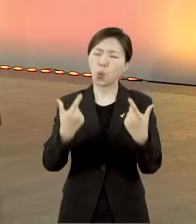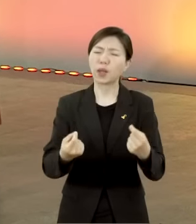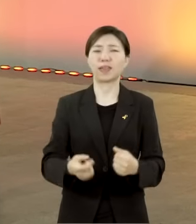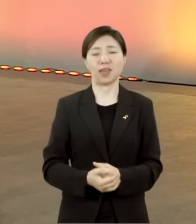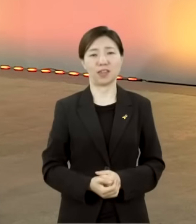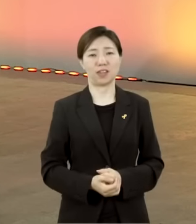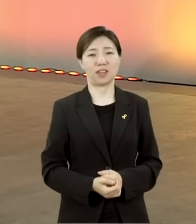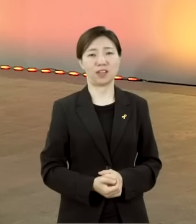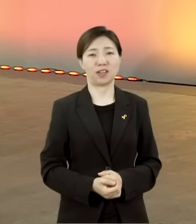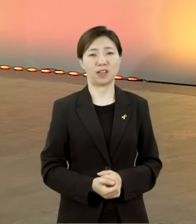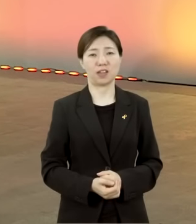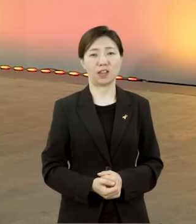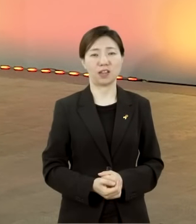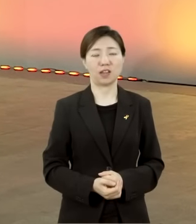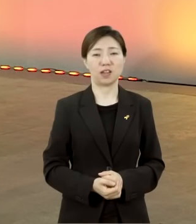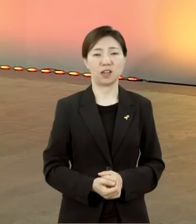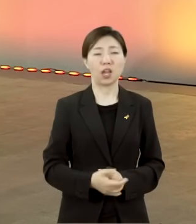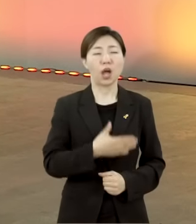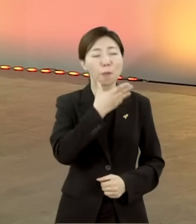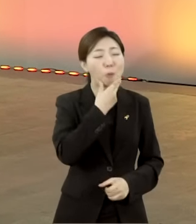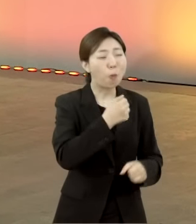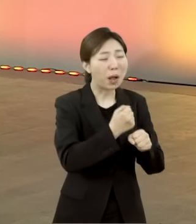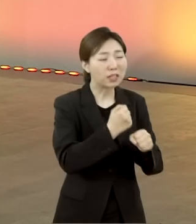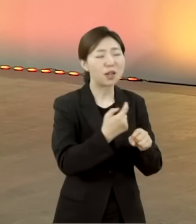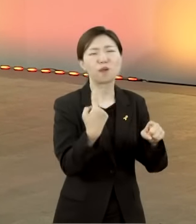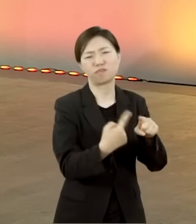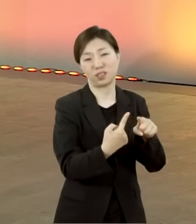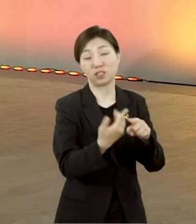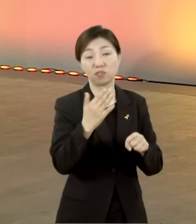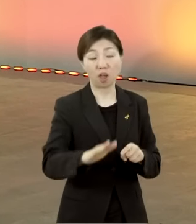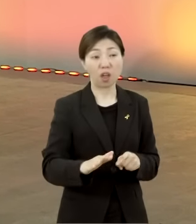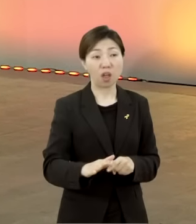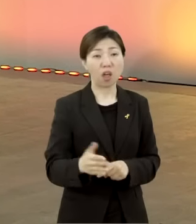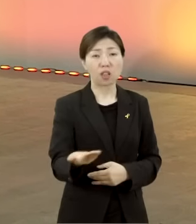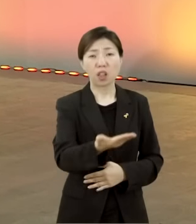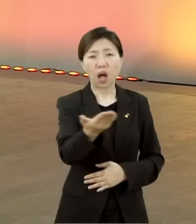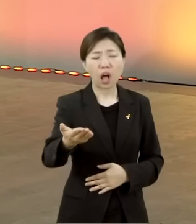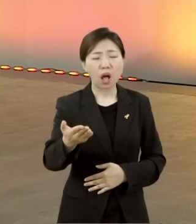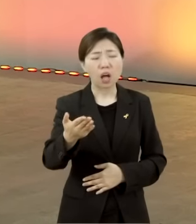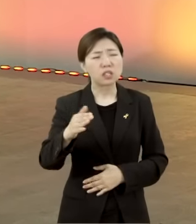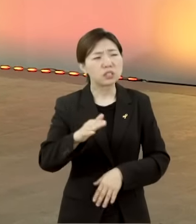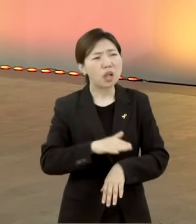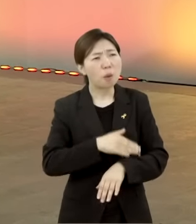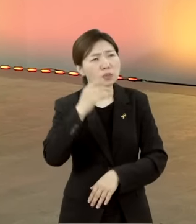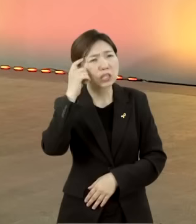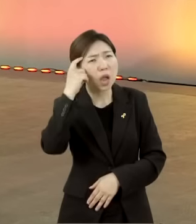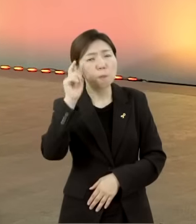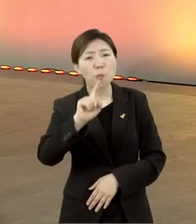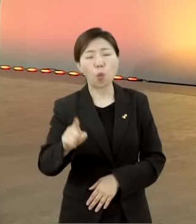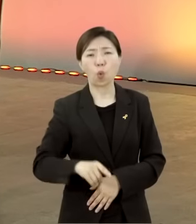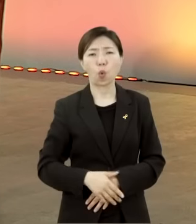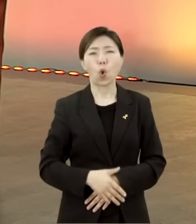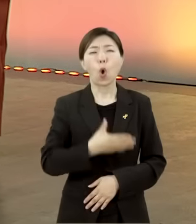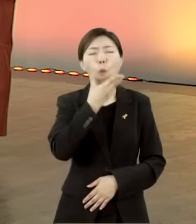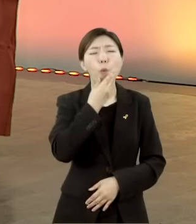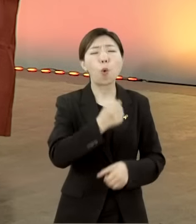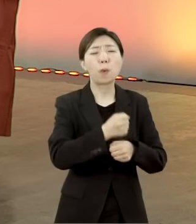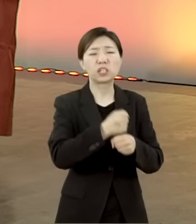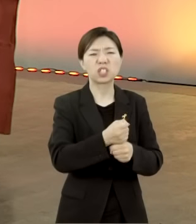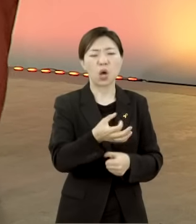봉사하는 거 자체가 복을 짓는 거예요 여러분음 우리 불자님들이 잘 모르시는데 복 지어라 하니까 자꾸